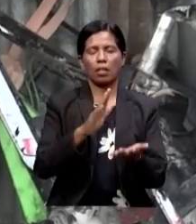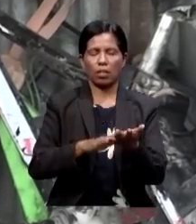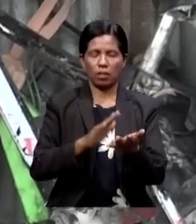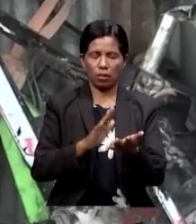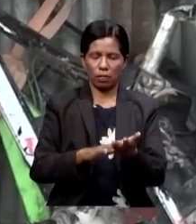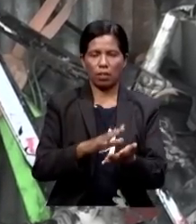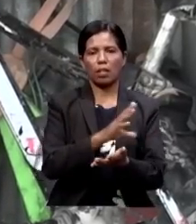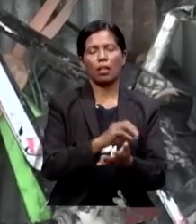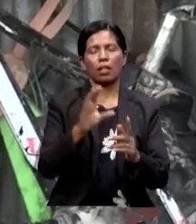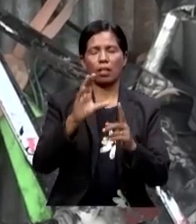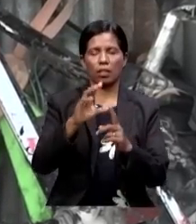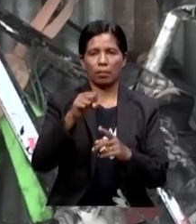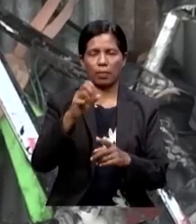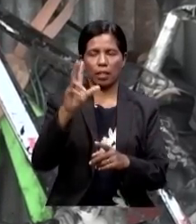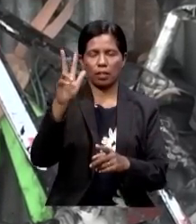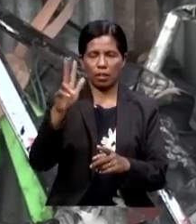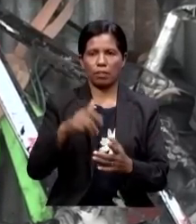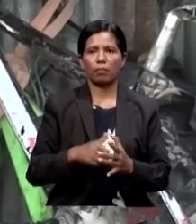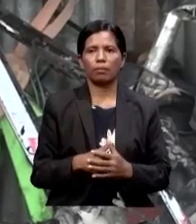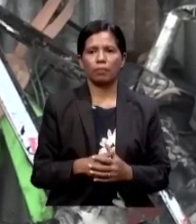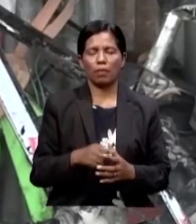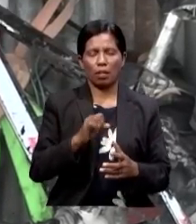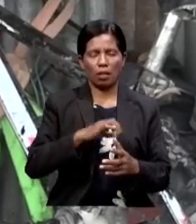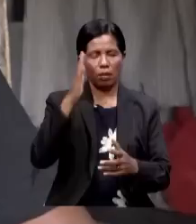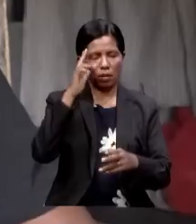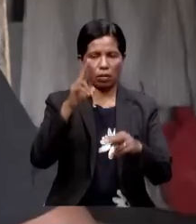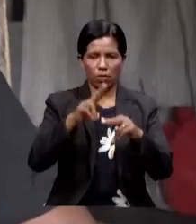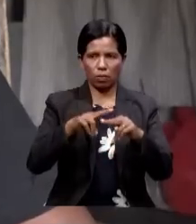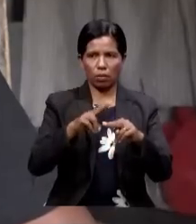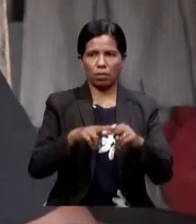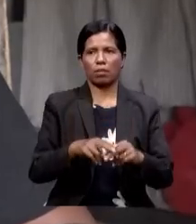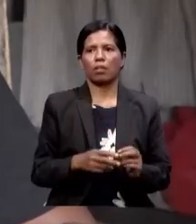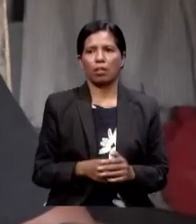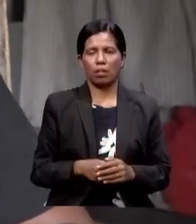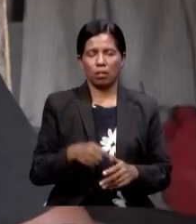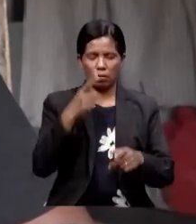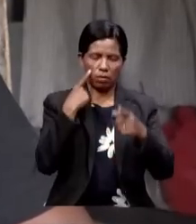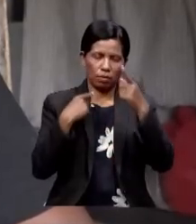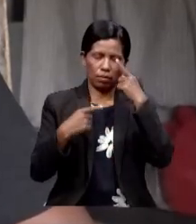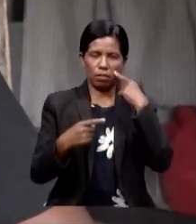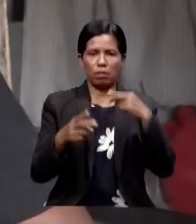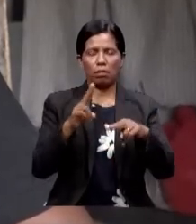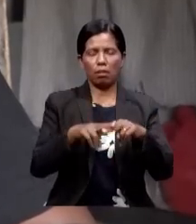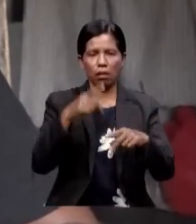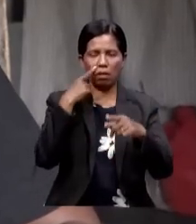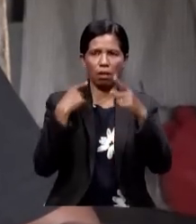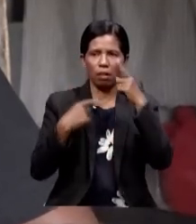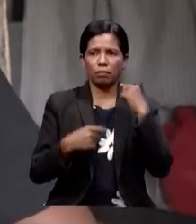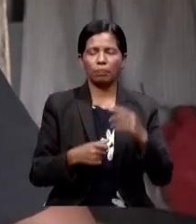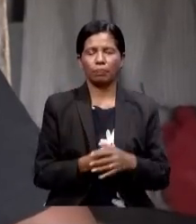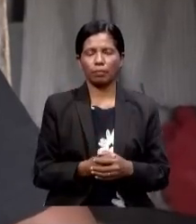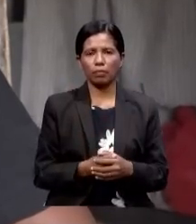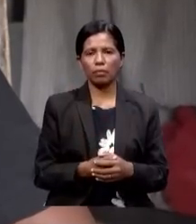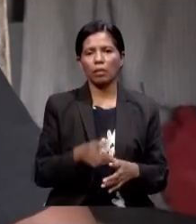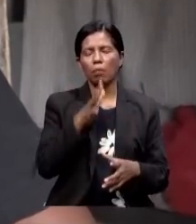no. Di sekolah ini. Turun san hanui ba turun mesak mesak turun mesak tantan sit. Ne hanu pir katus kan